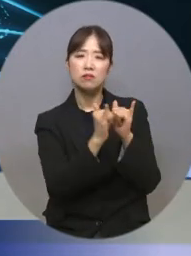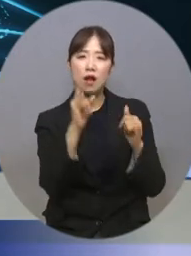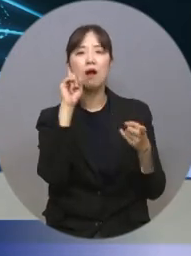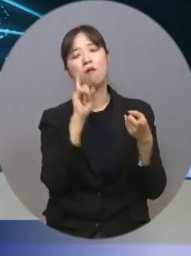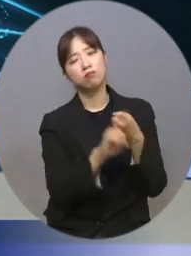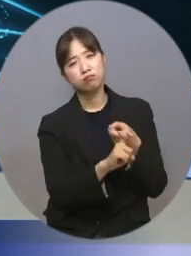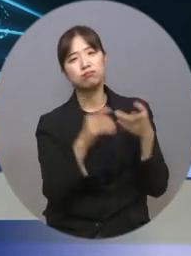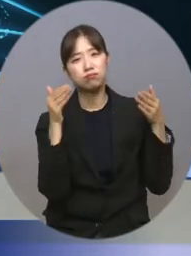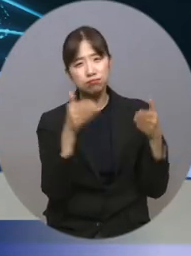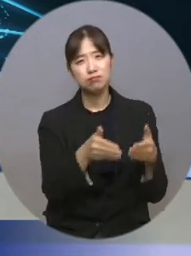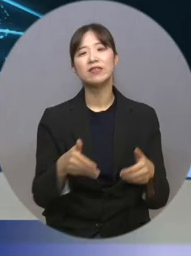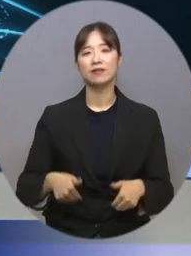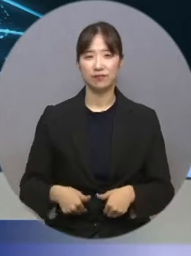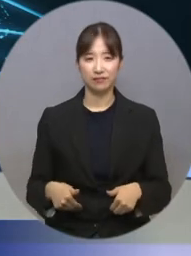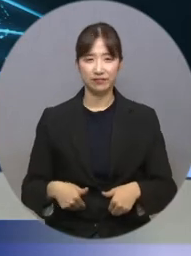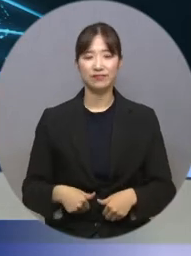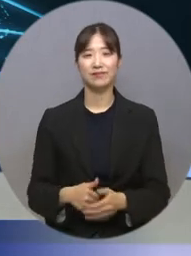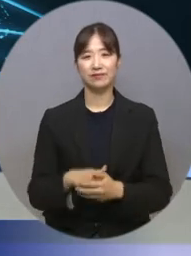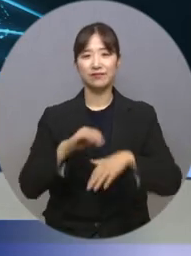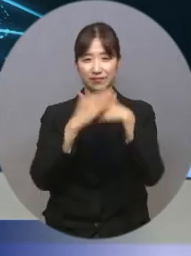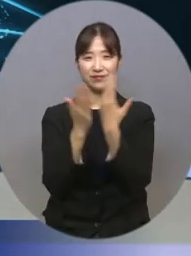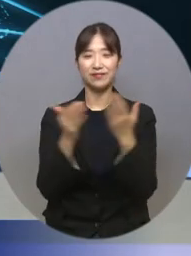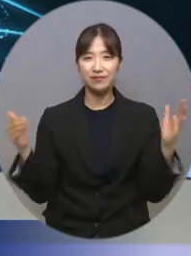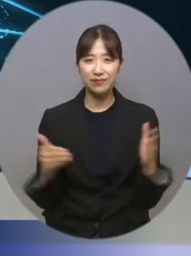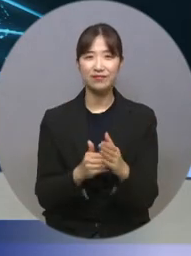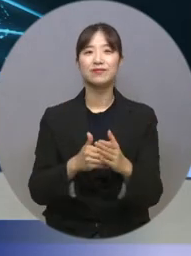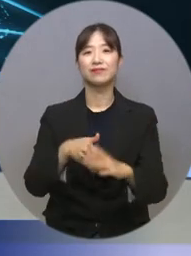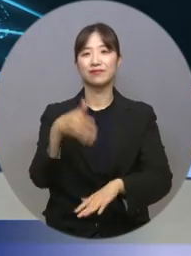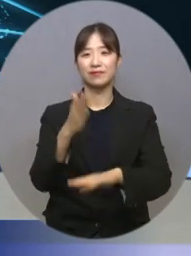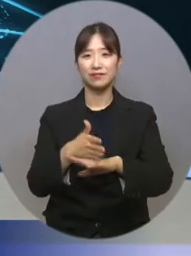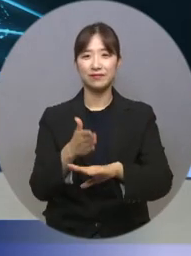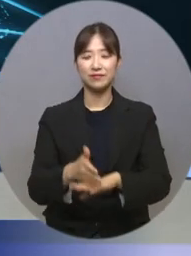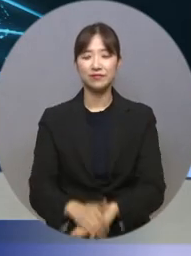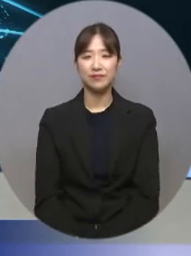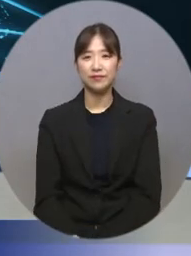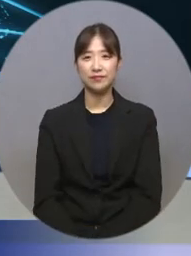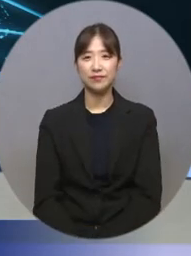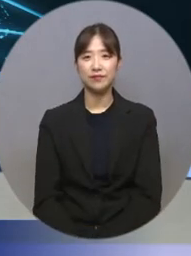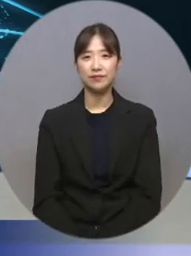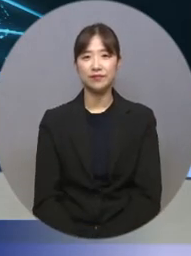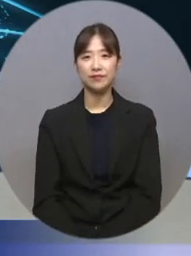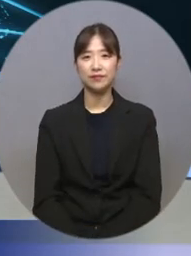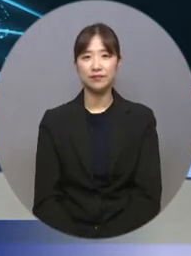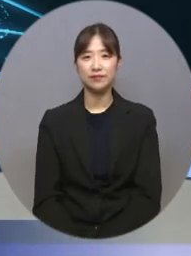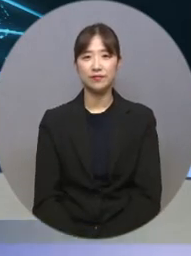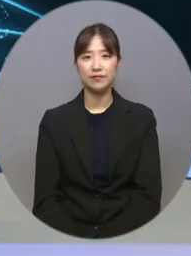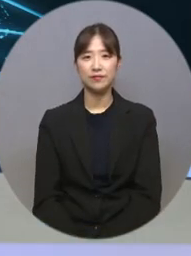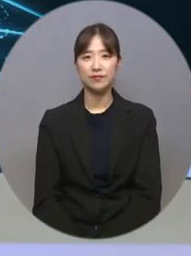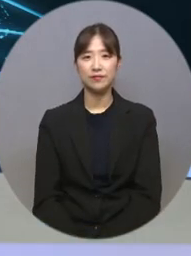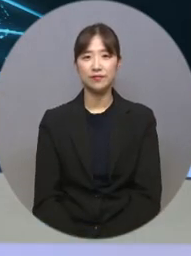필요하겠습니다 이상 복지 캡이 뉴스를 마칩니다 시청해주신 여러분 고맙습니다